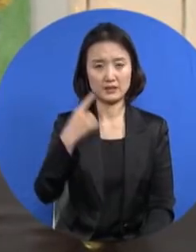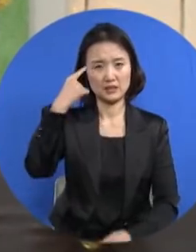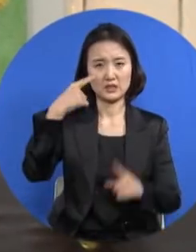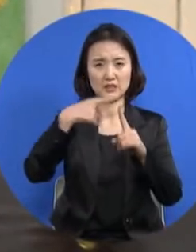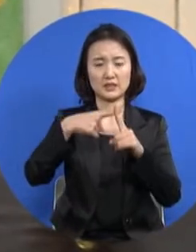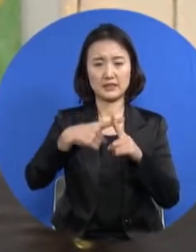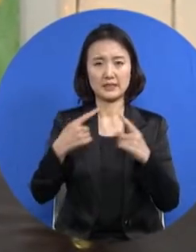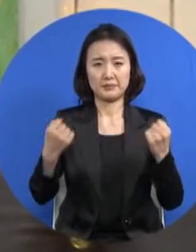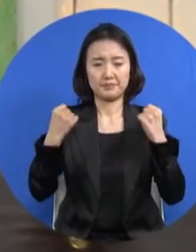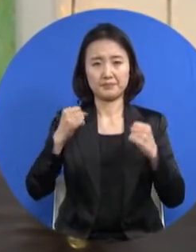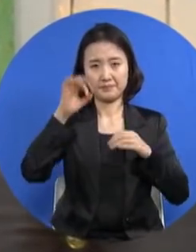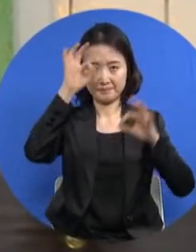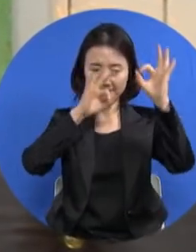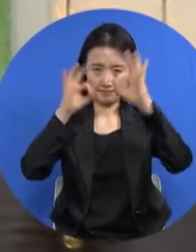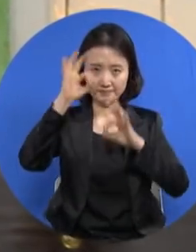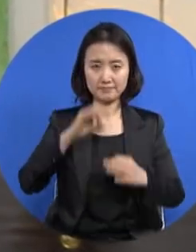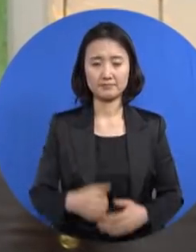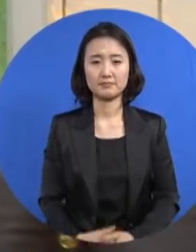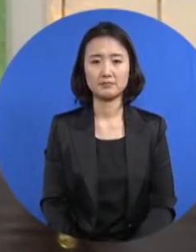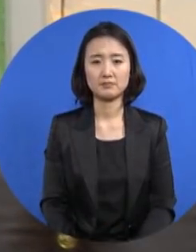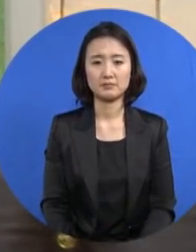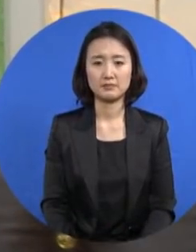에너지를 찾아라.